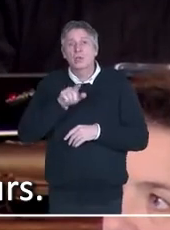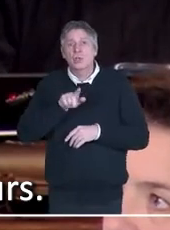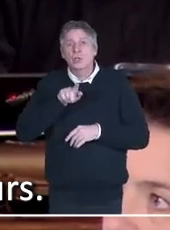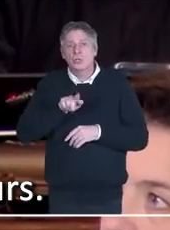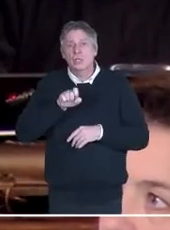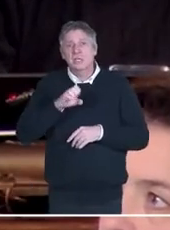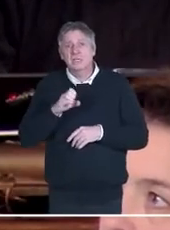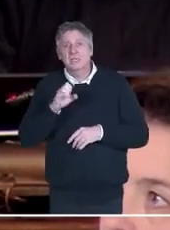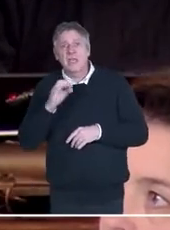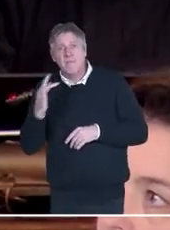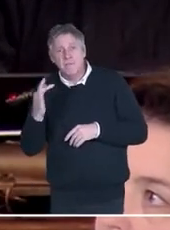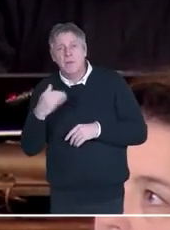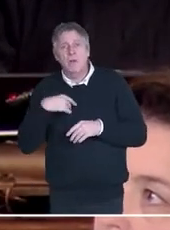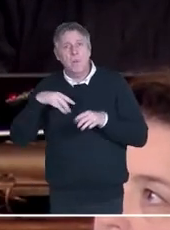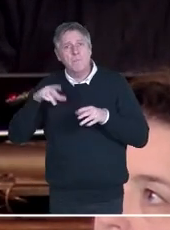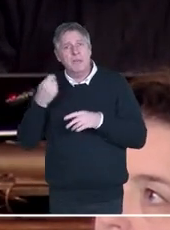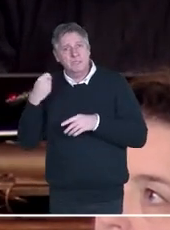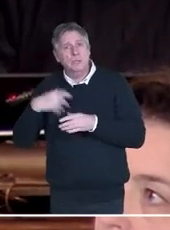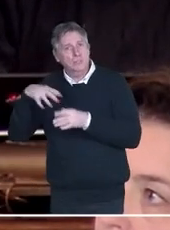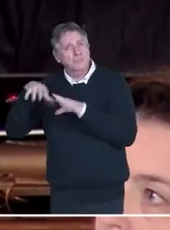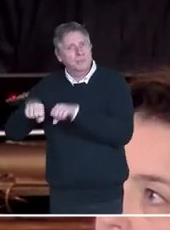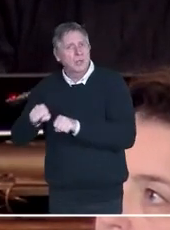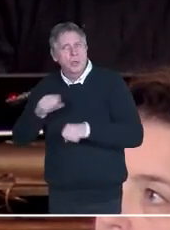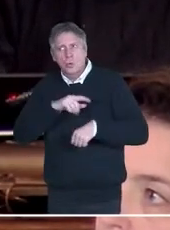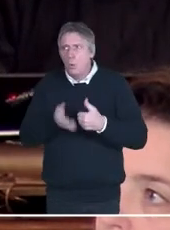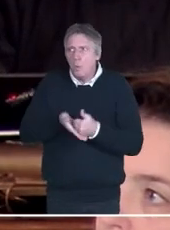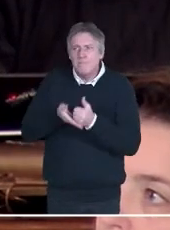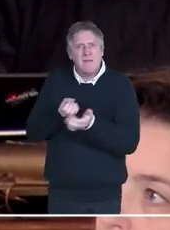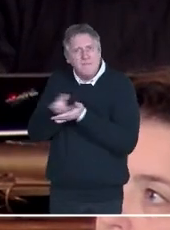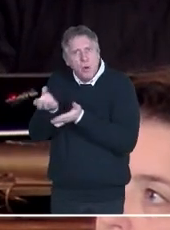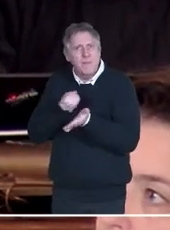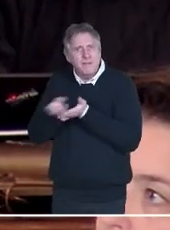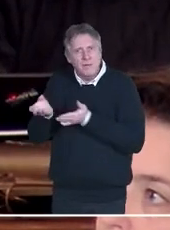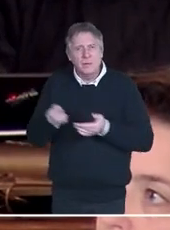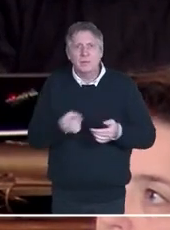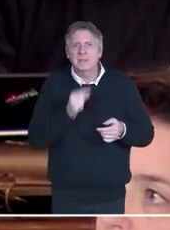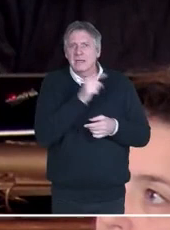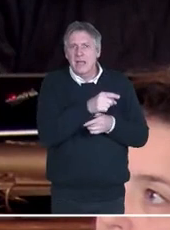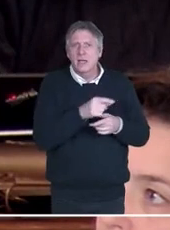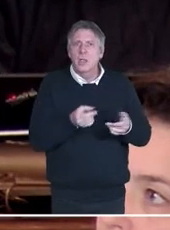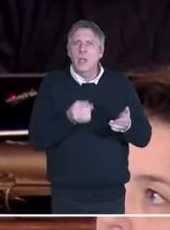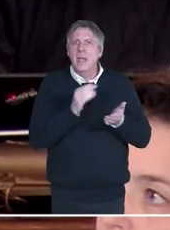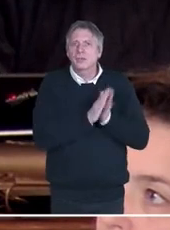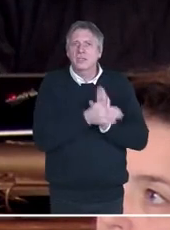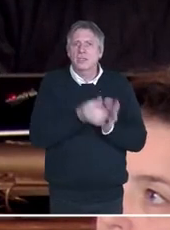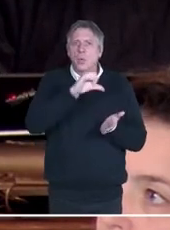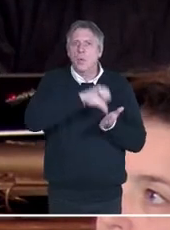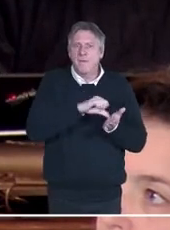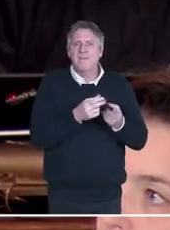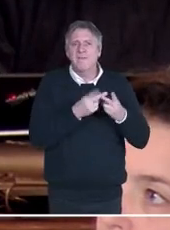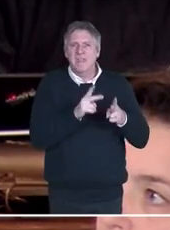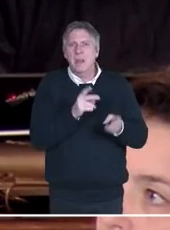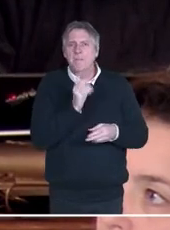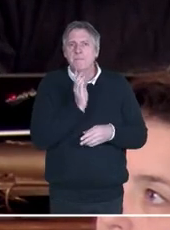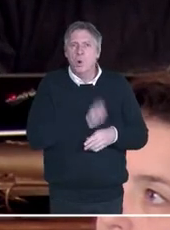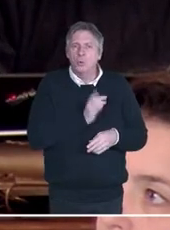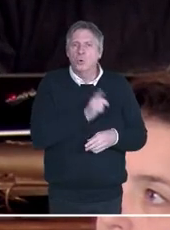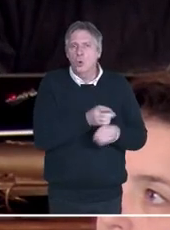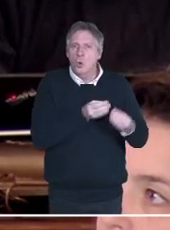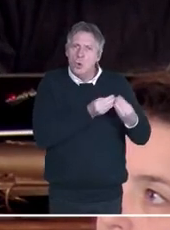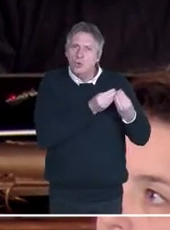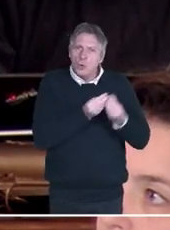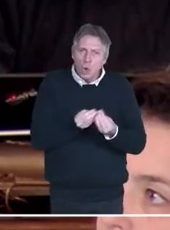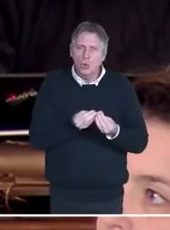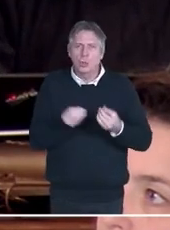occupée par ailleurs. Et d'autre part, cette implantation de Climate Change à Bordeaux a également pour objectif de contribuer à enrichir notre politique